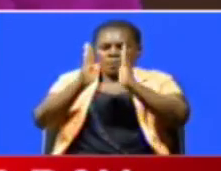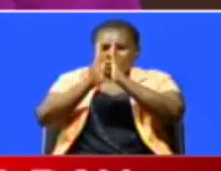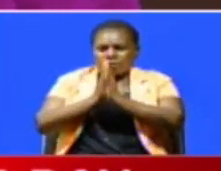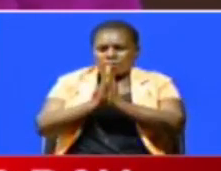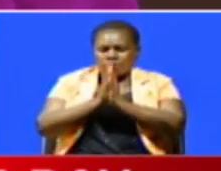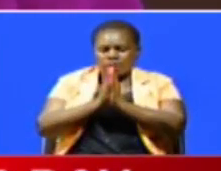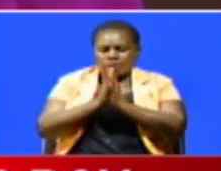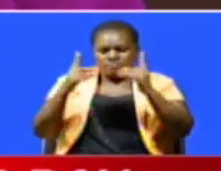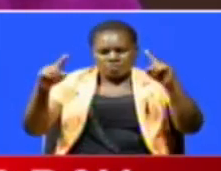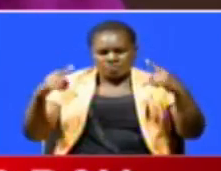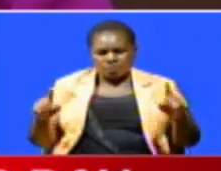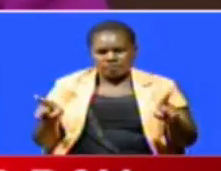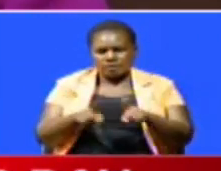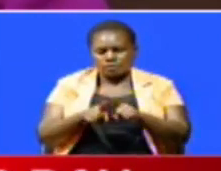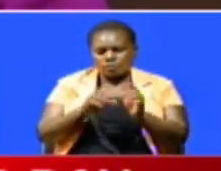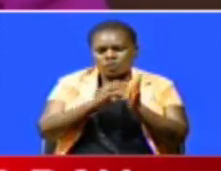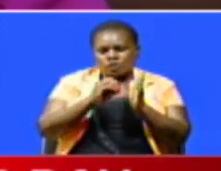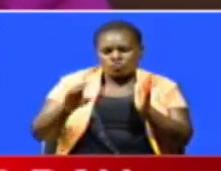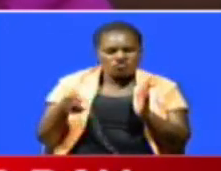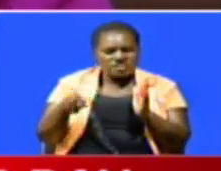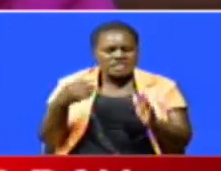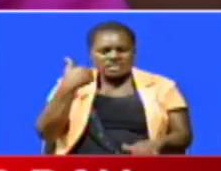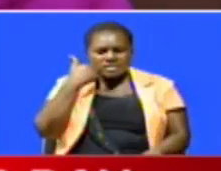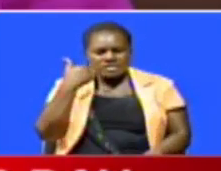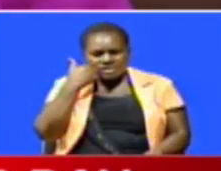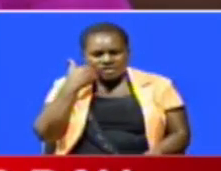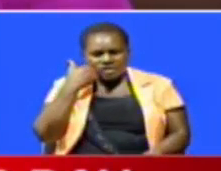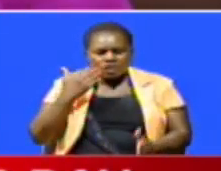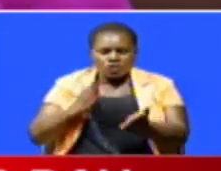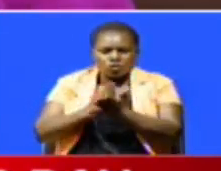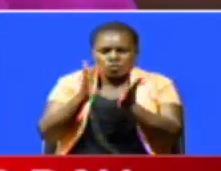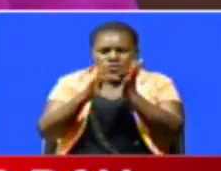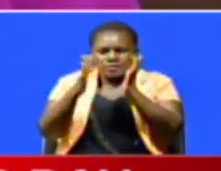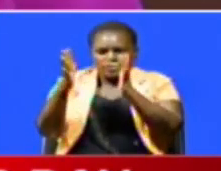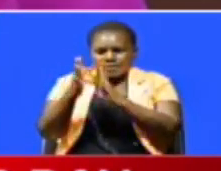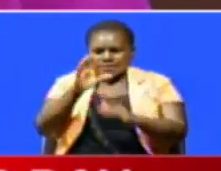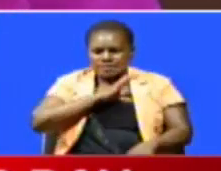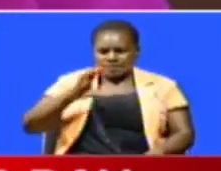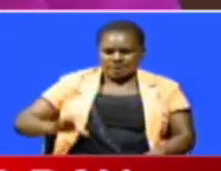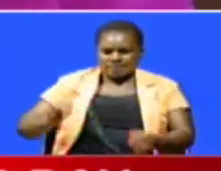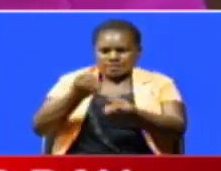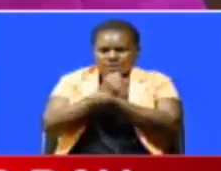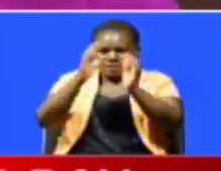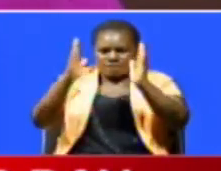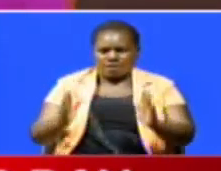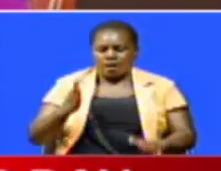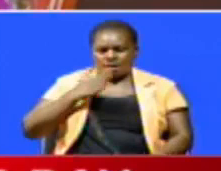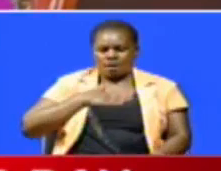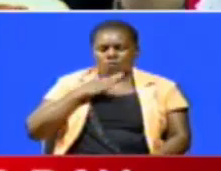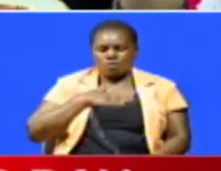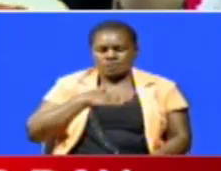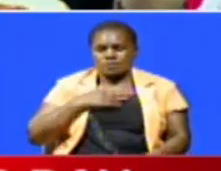Mungu tufanikishe na kutuondolea janga hizi kwa njia ya Yesu Kristo mwokozi wetu. Amen.